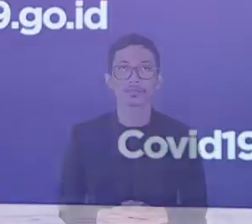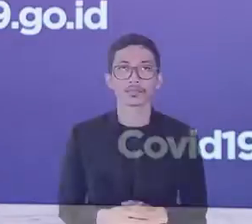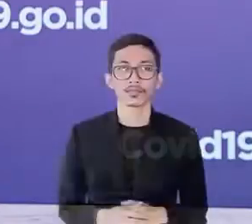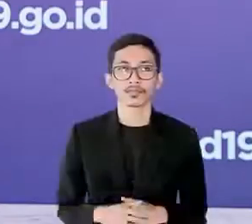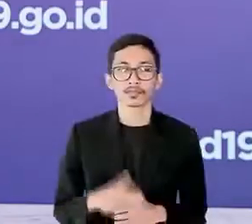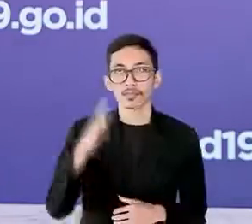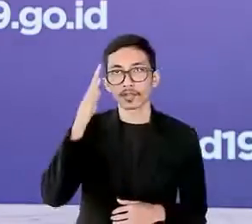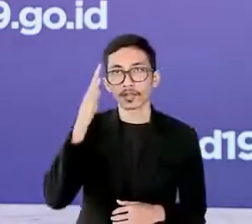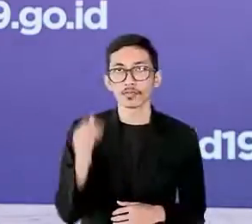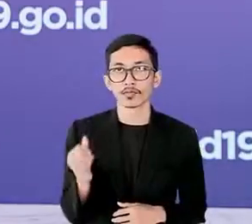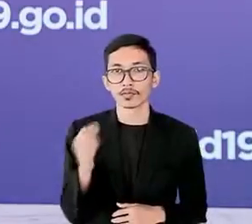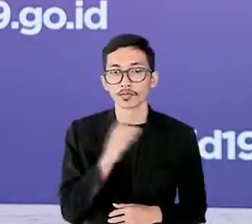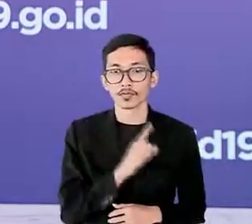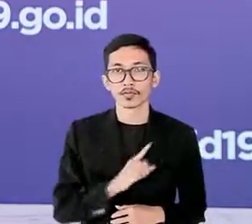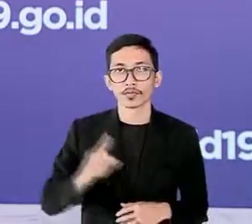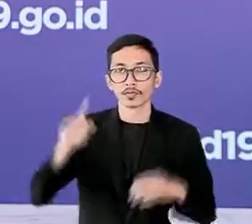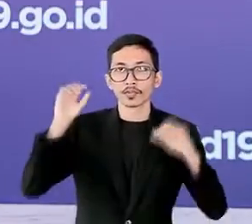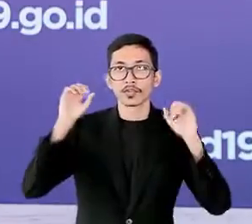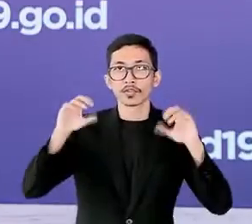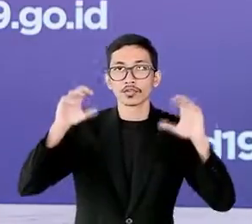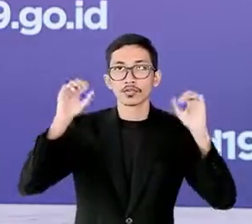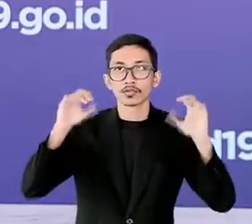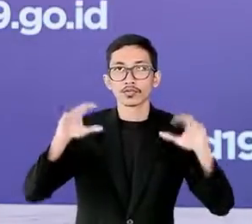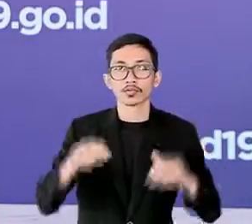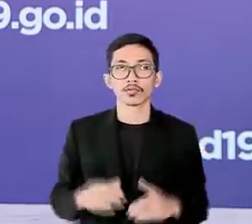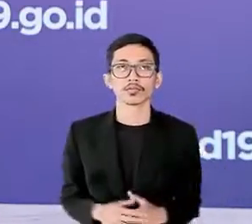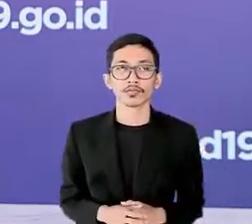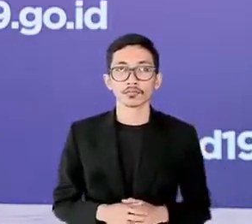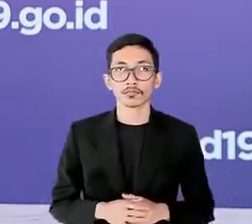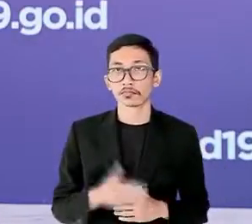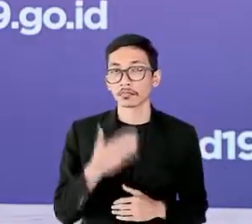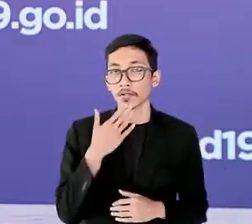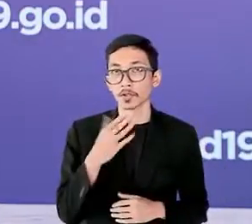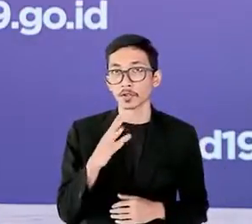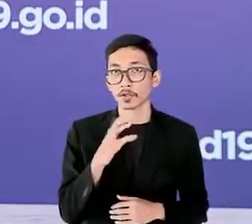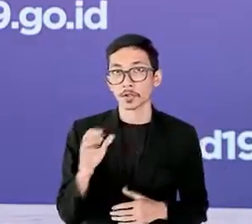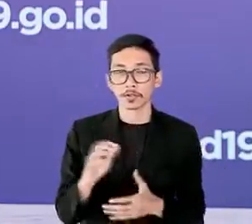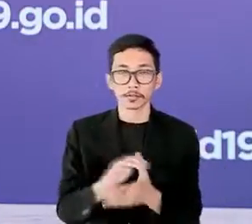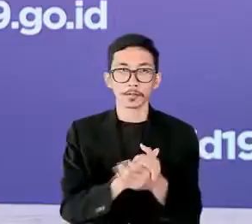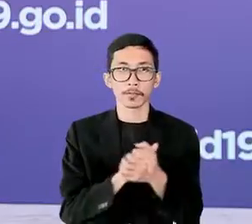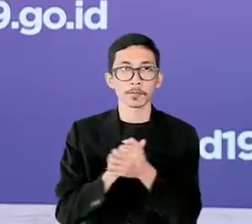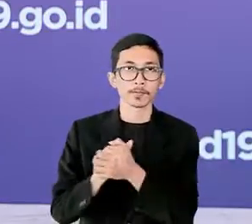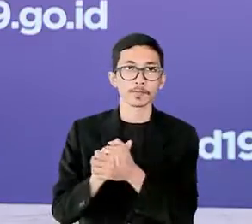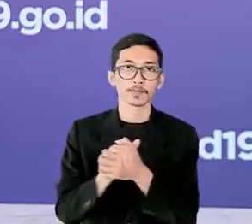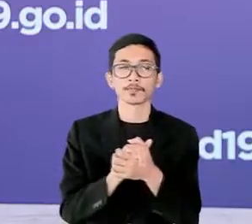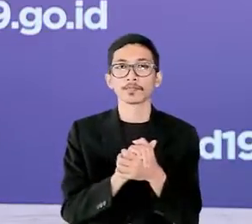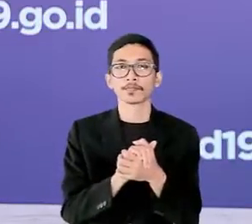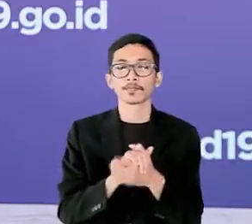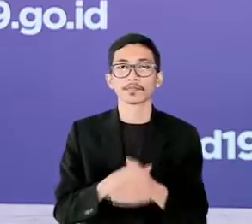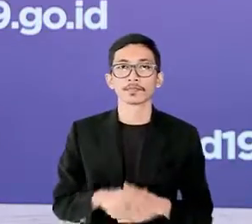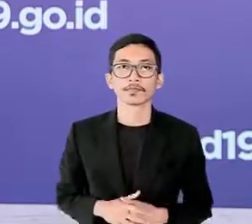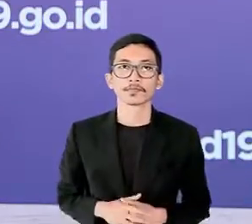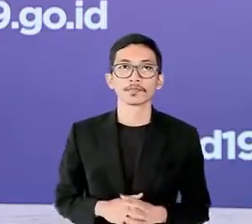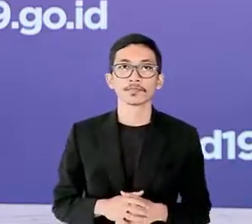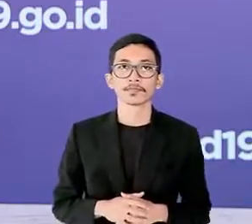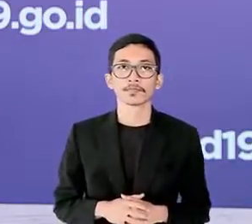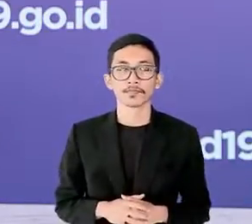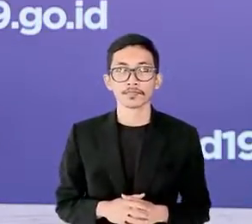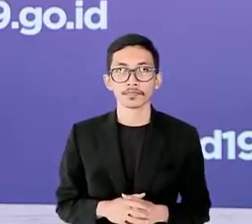Hai assalamualaikum warahmatullahi wabarakatuh selamat sore salam sejahtera untuk kita semuanya